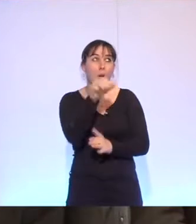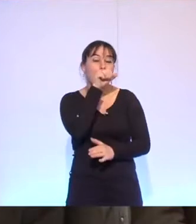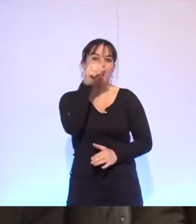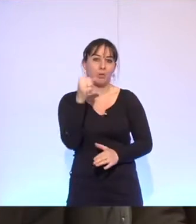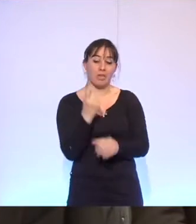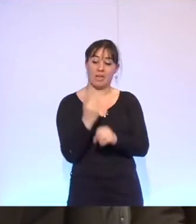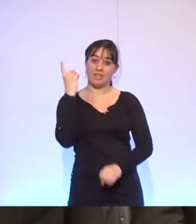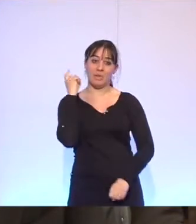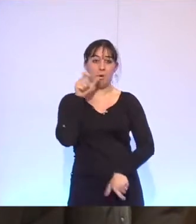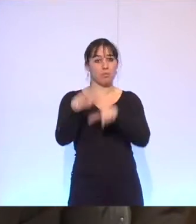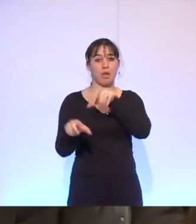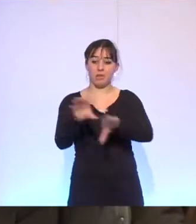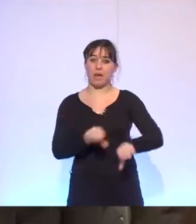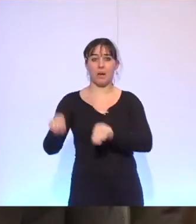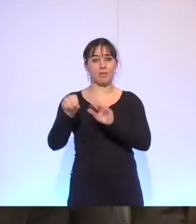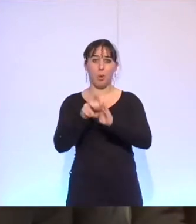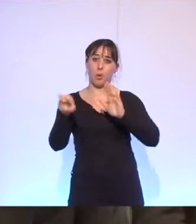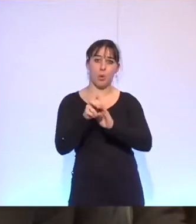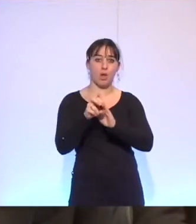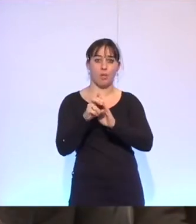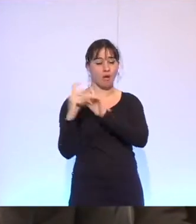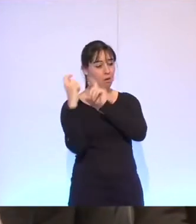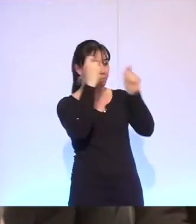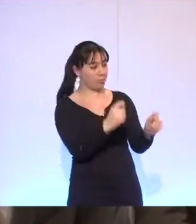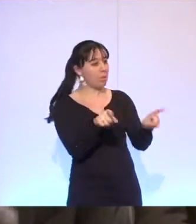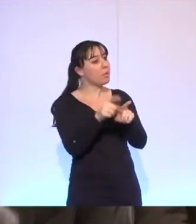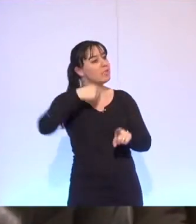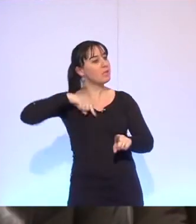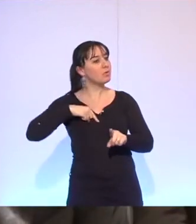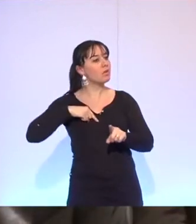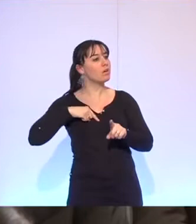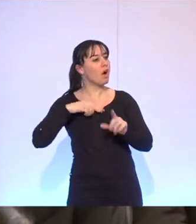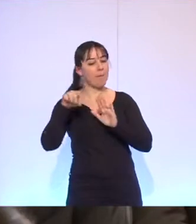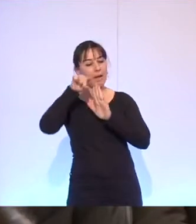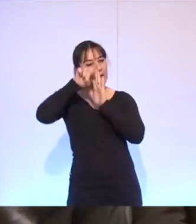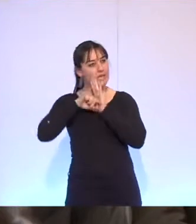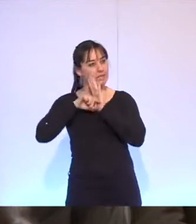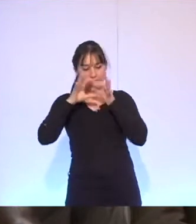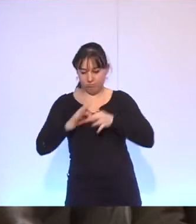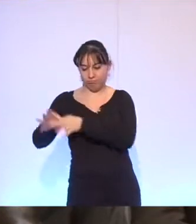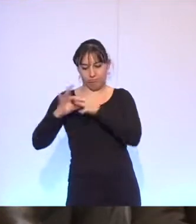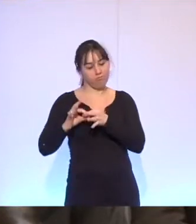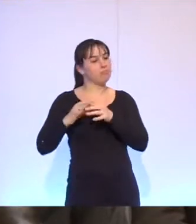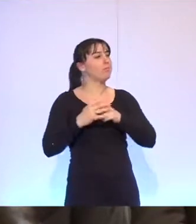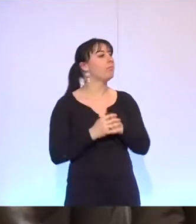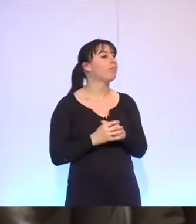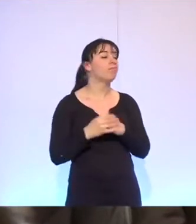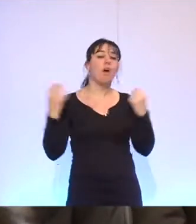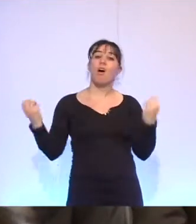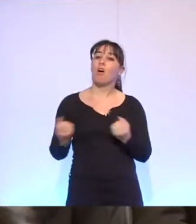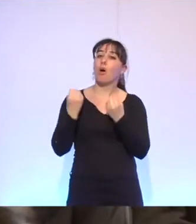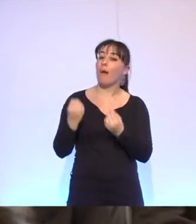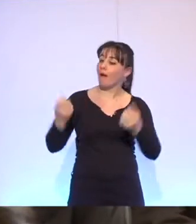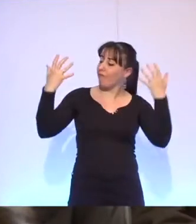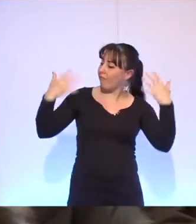dimanche dernier, à vous et à l'ensemble de vos colistiers et colistières. Le temps de la campagne est passé.